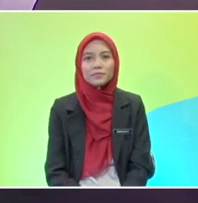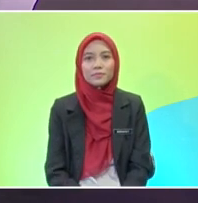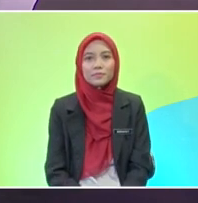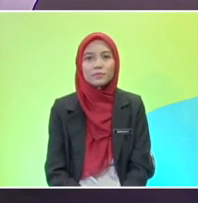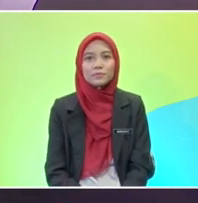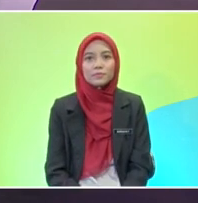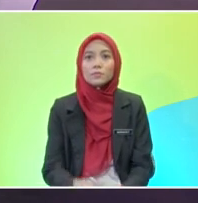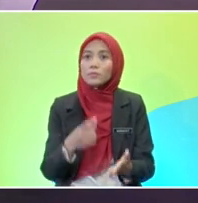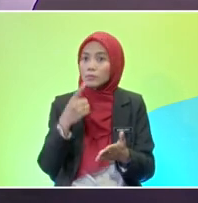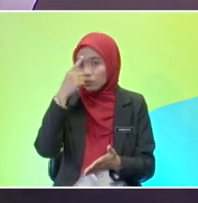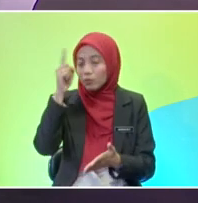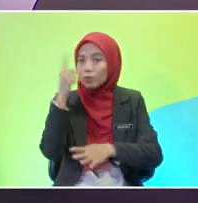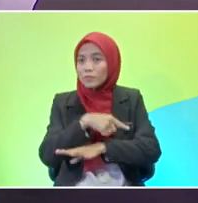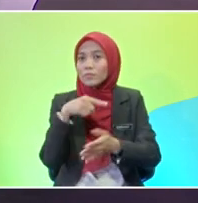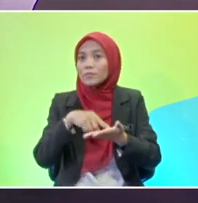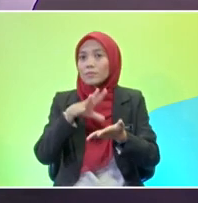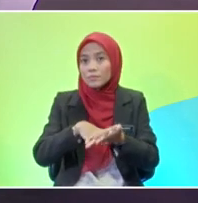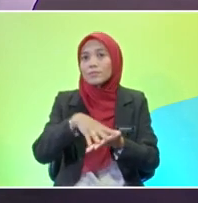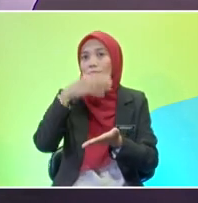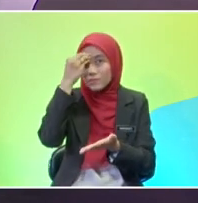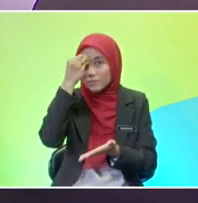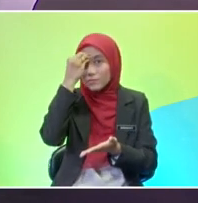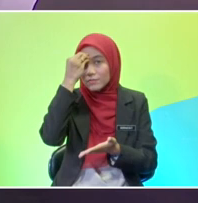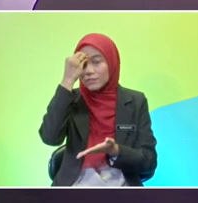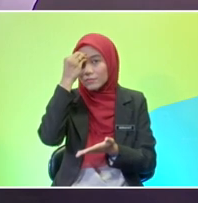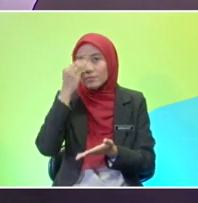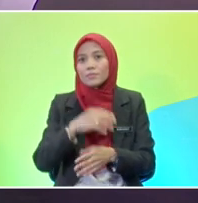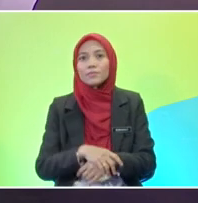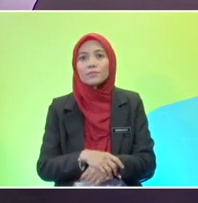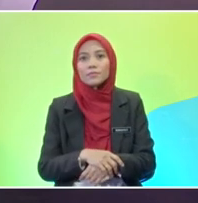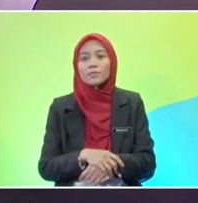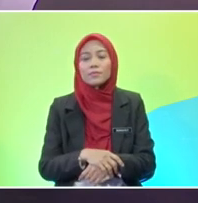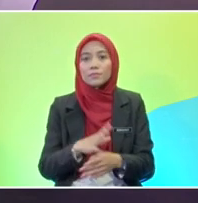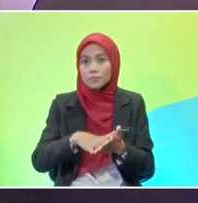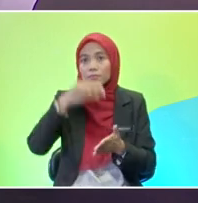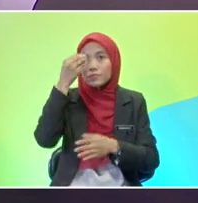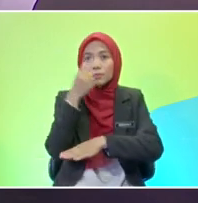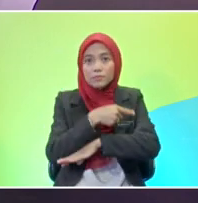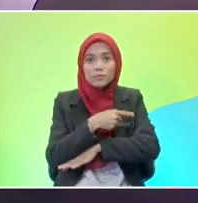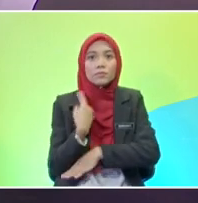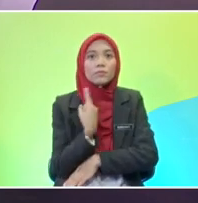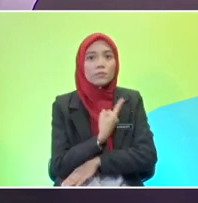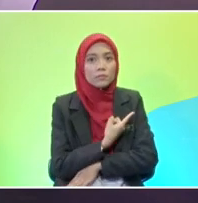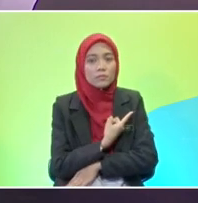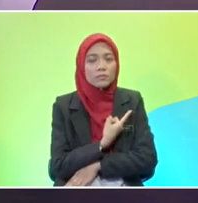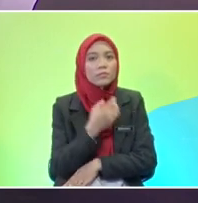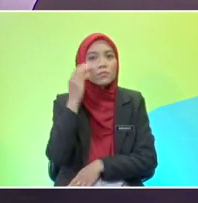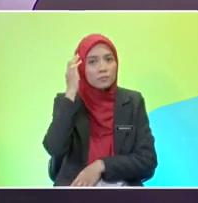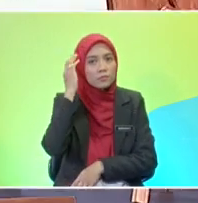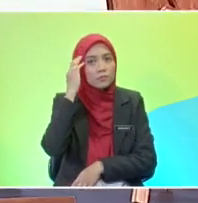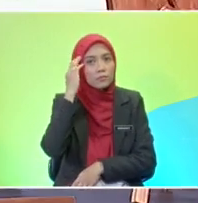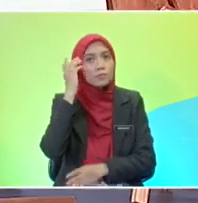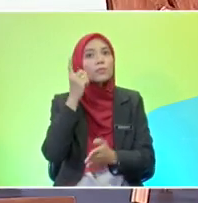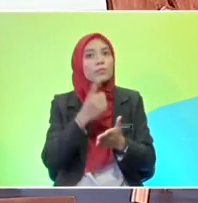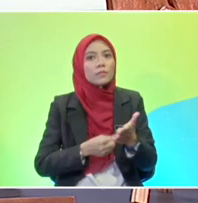untuk sesi pembelajaran kita pada hari ini silahkan Oke rumusan kita pada hari ini kita udah belajar Bagaimanakah apa yang